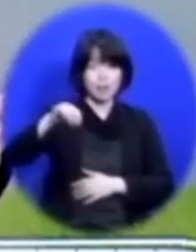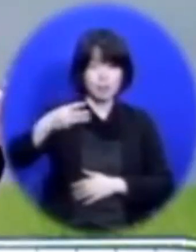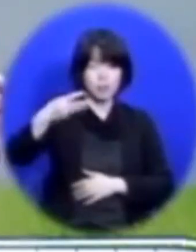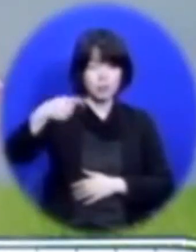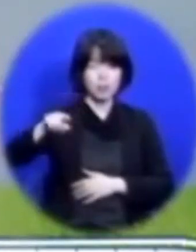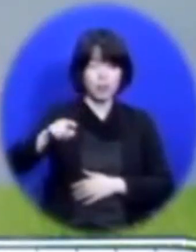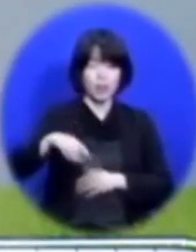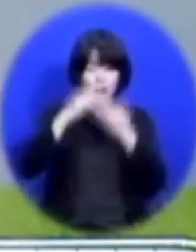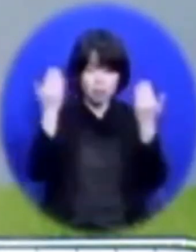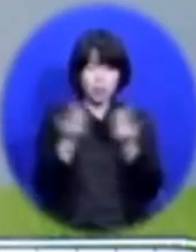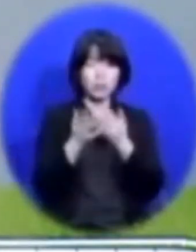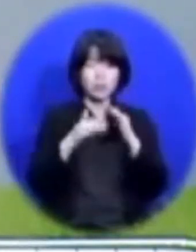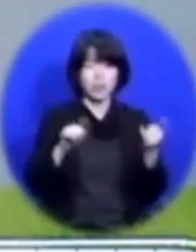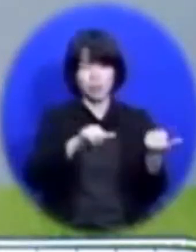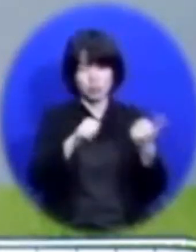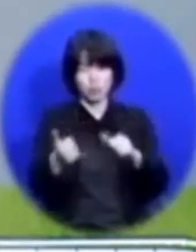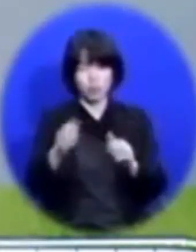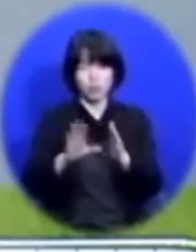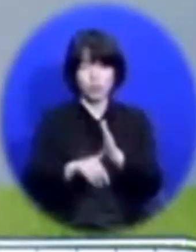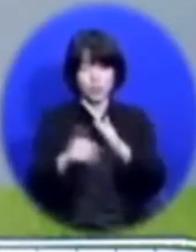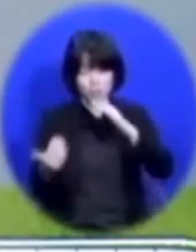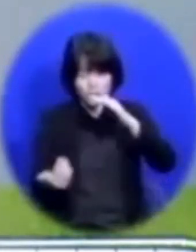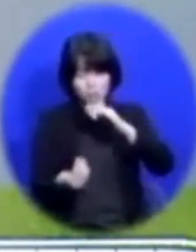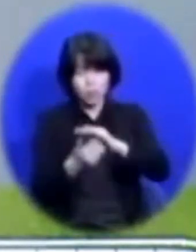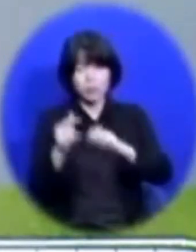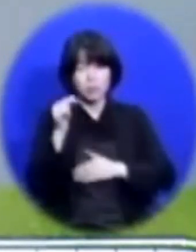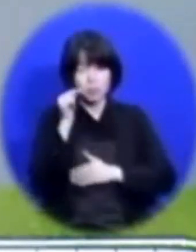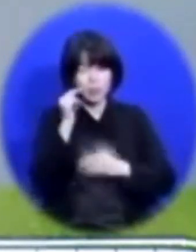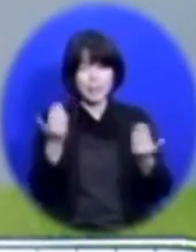은 이루지못한업적을후회하며죽지않는다고말했다. 그들